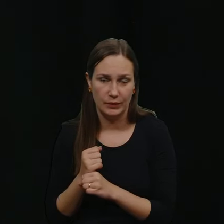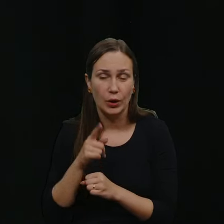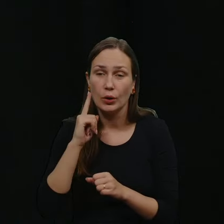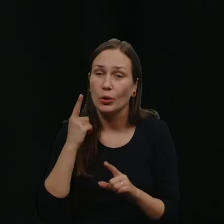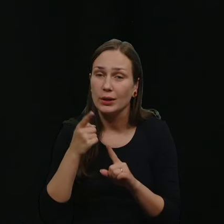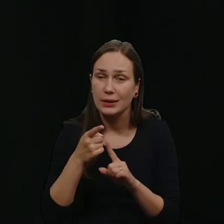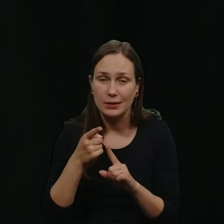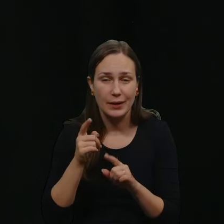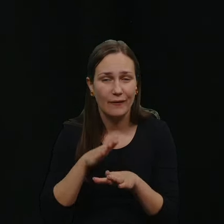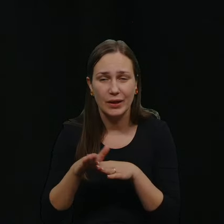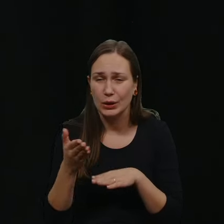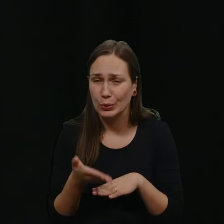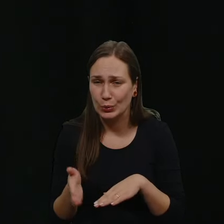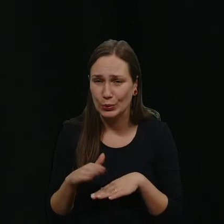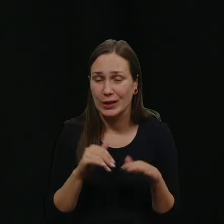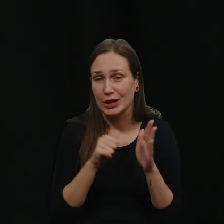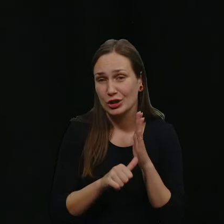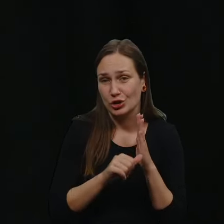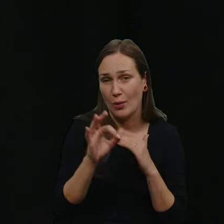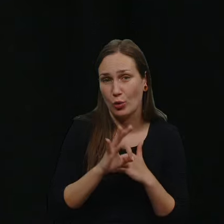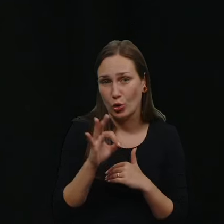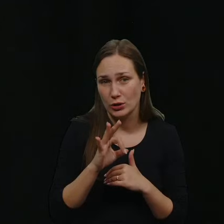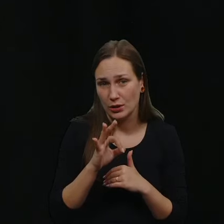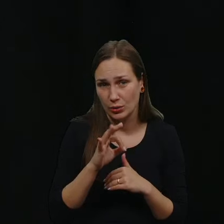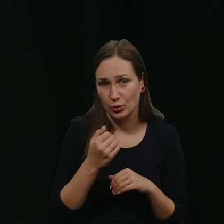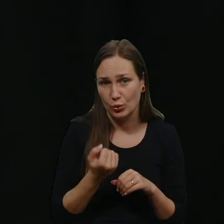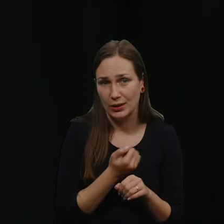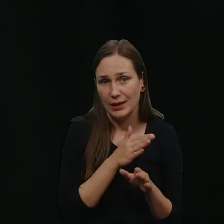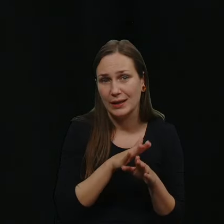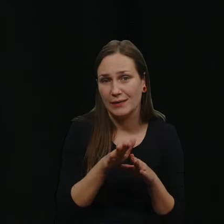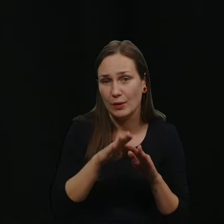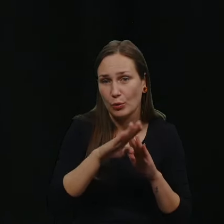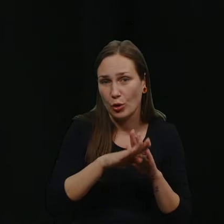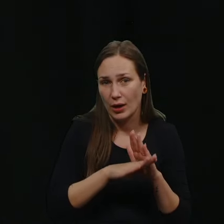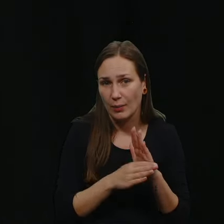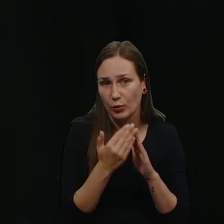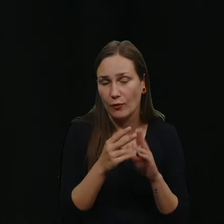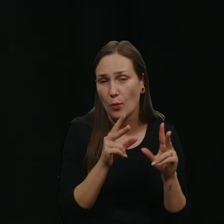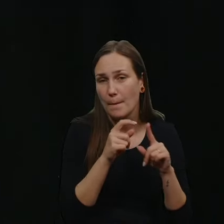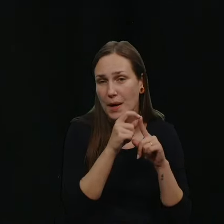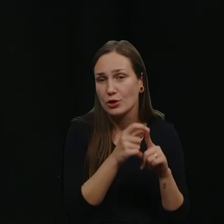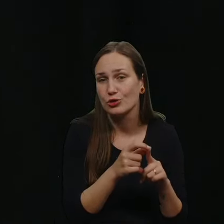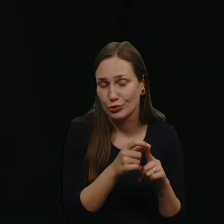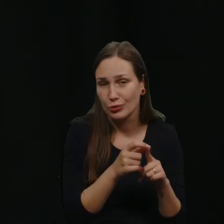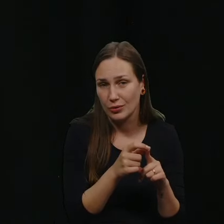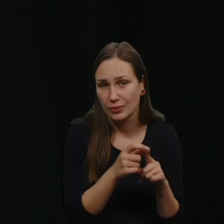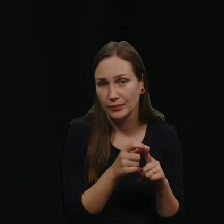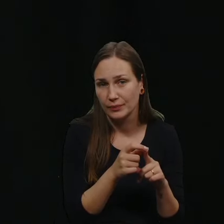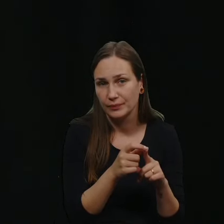užsibrėžtus tikslus. Vos ne 60% turi įgyvendinti daugiau programinių pažadų duotų iš